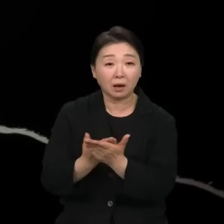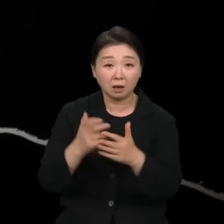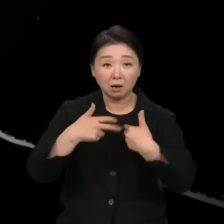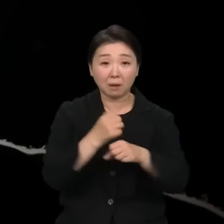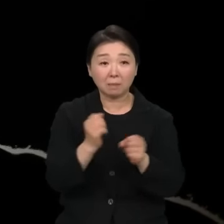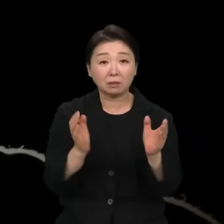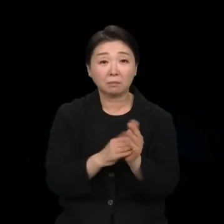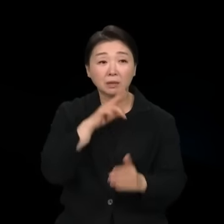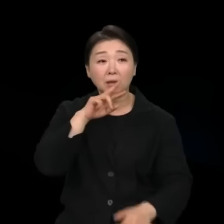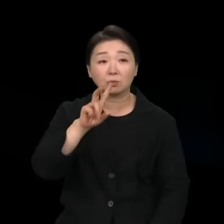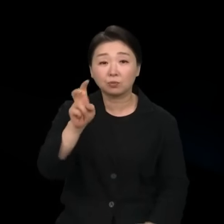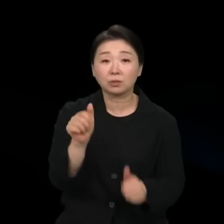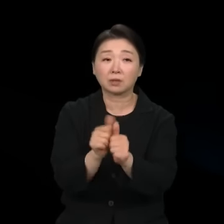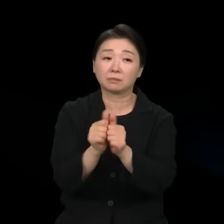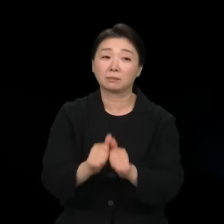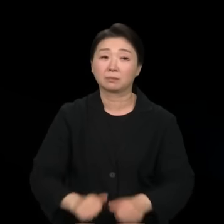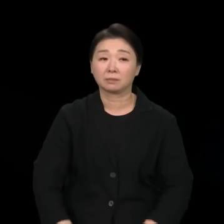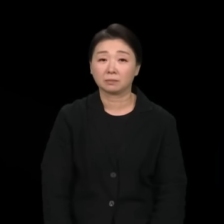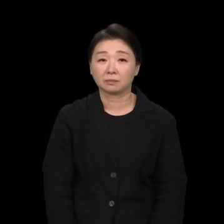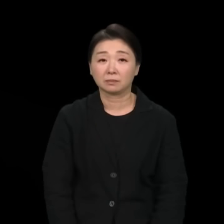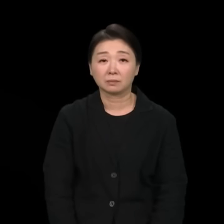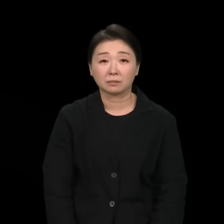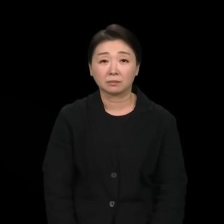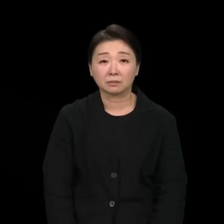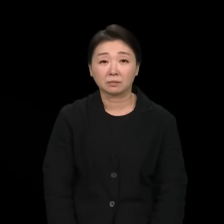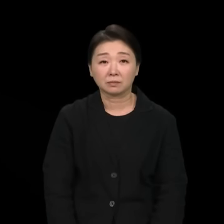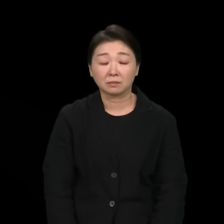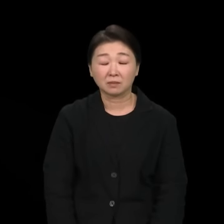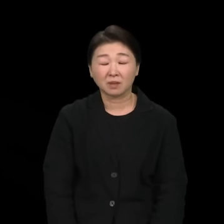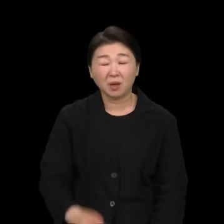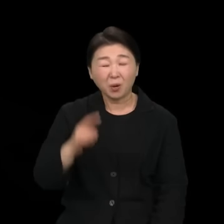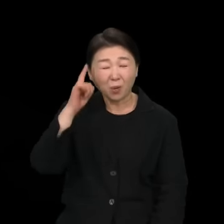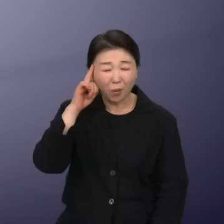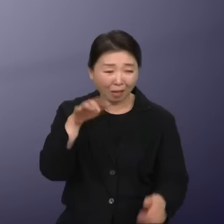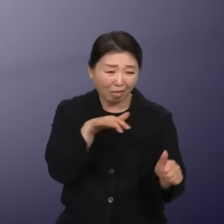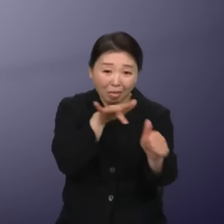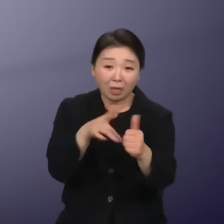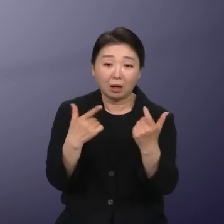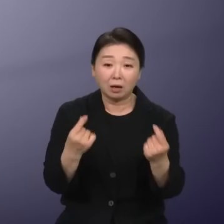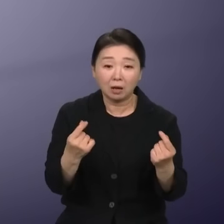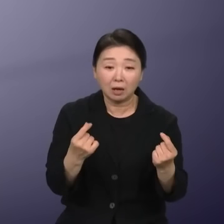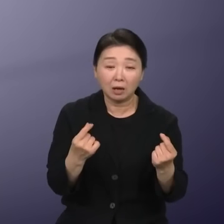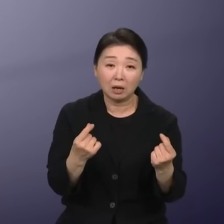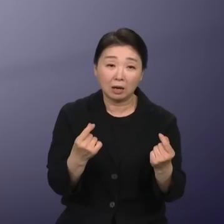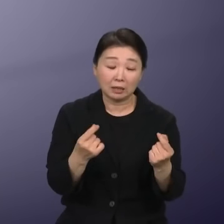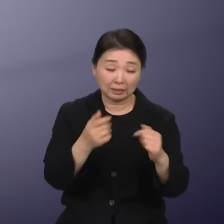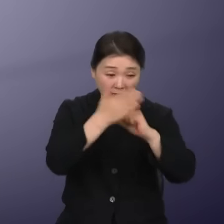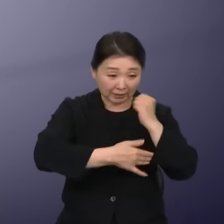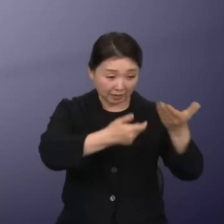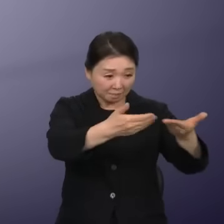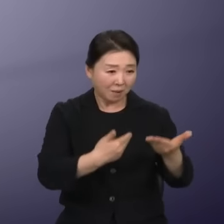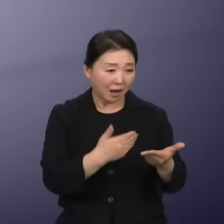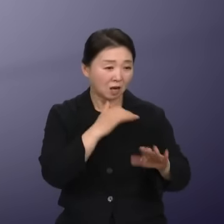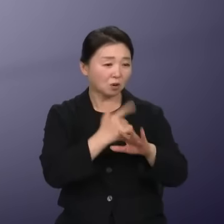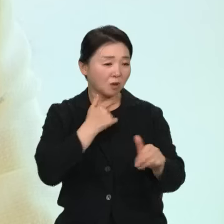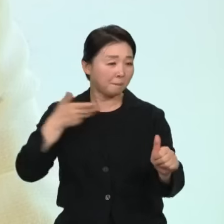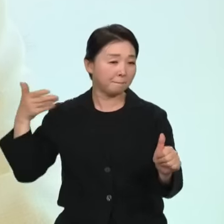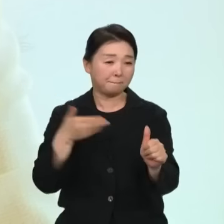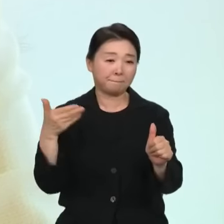건 22살 남성이었습니다. 이른바 그루밍을 한 건데 일단 사진 한 장을 받자 협박을